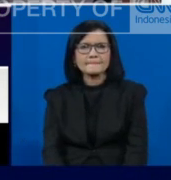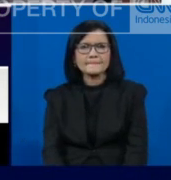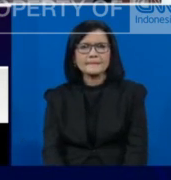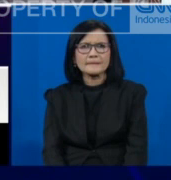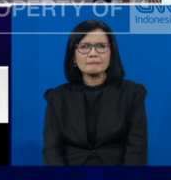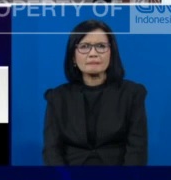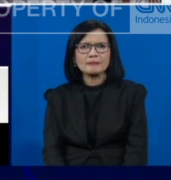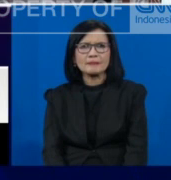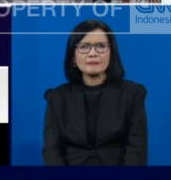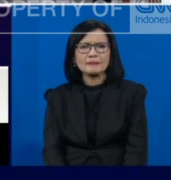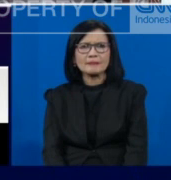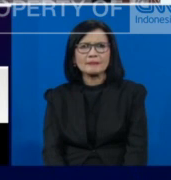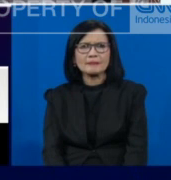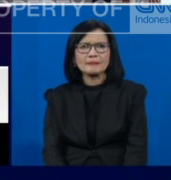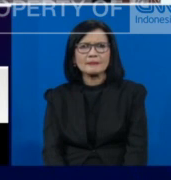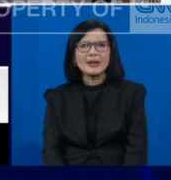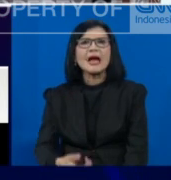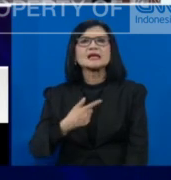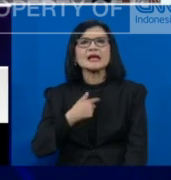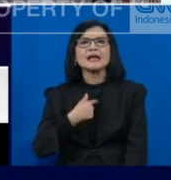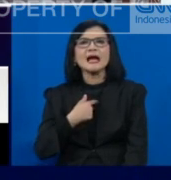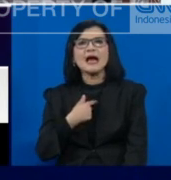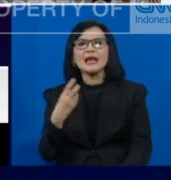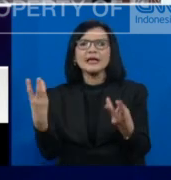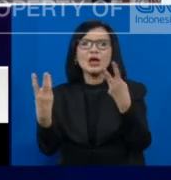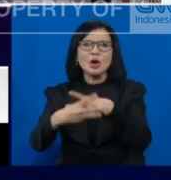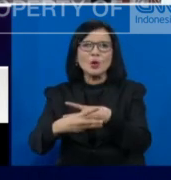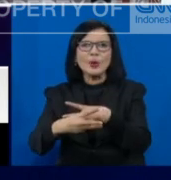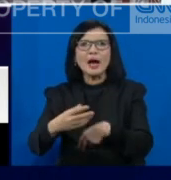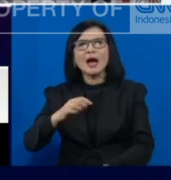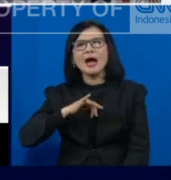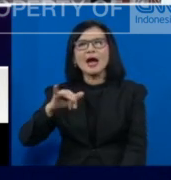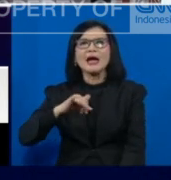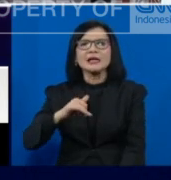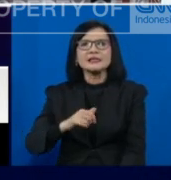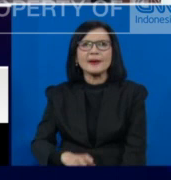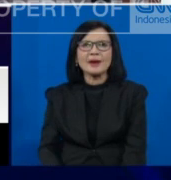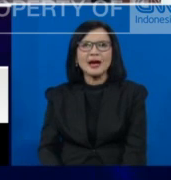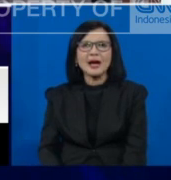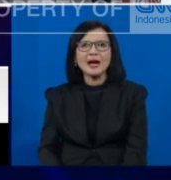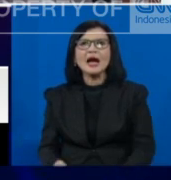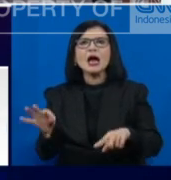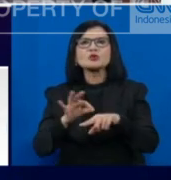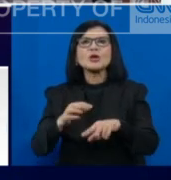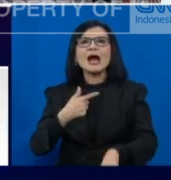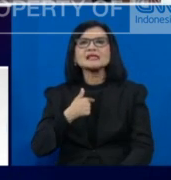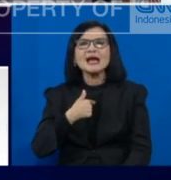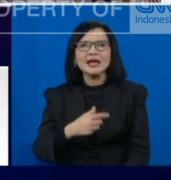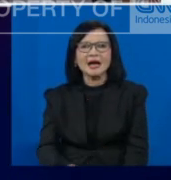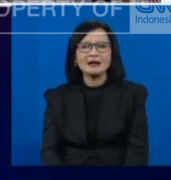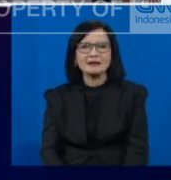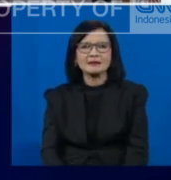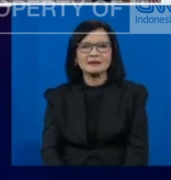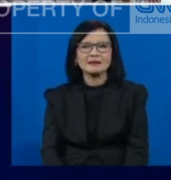chattingan sama tunangan saya yang dulu ya dari sempat kirim kirim foto saya bilang saya lagi sama bapak ibu